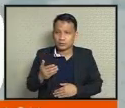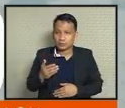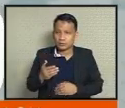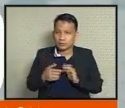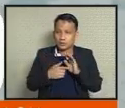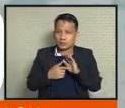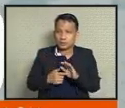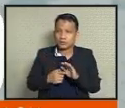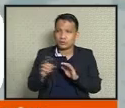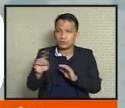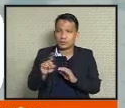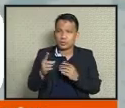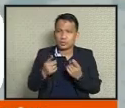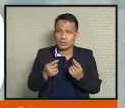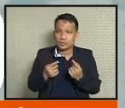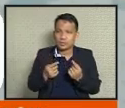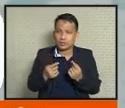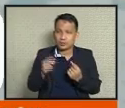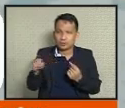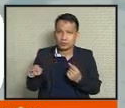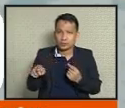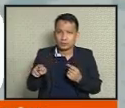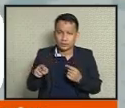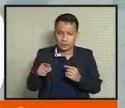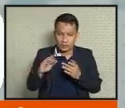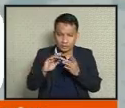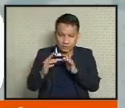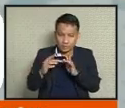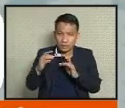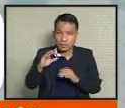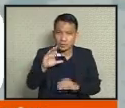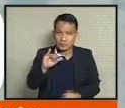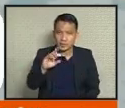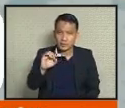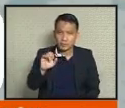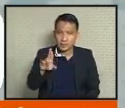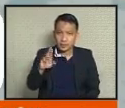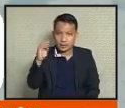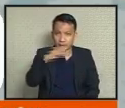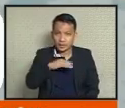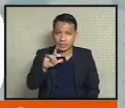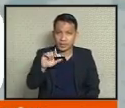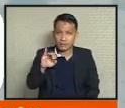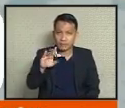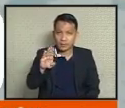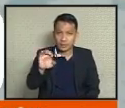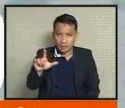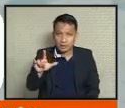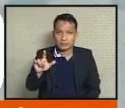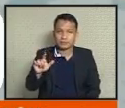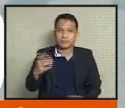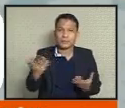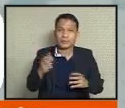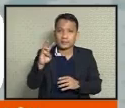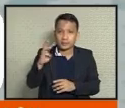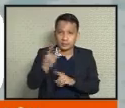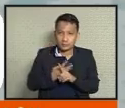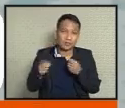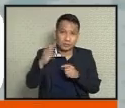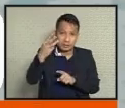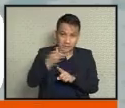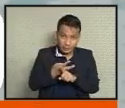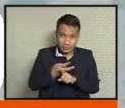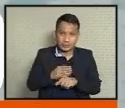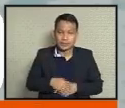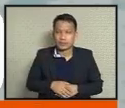sanction po doon sa cyber libel, maaari pong magkaroon ng pinakamababa po ay 6 months na